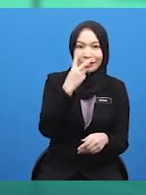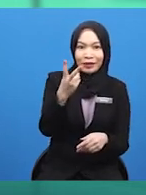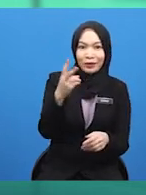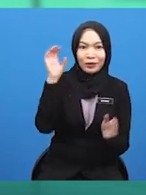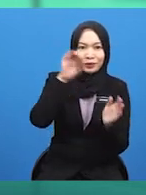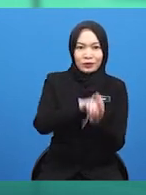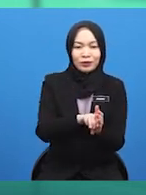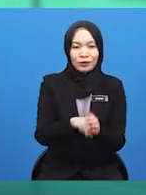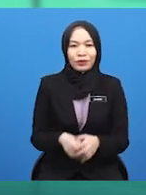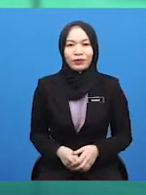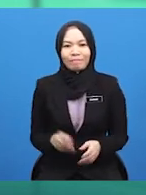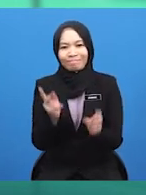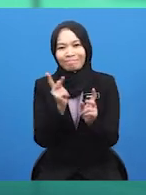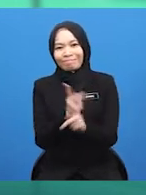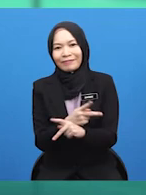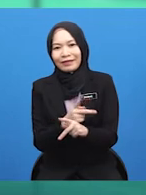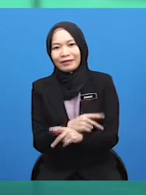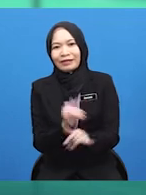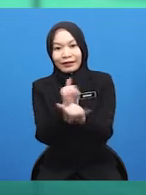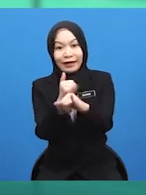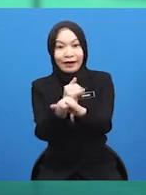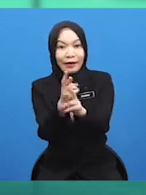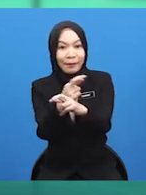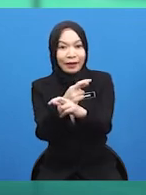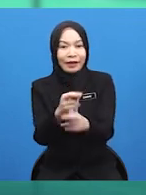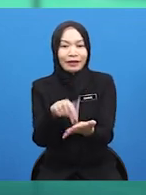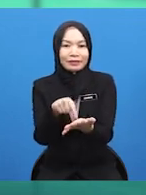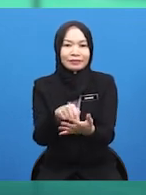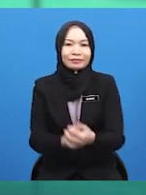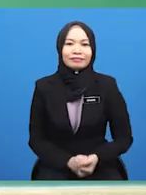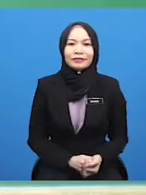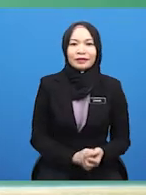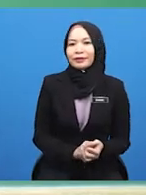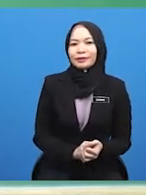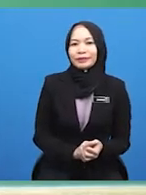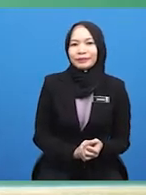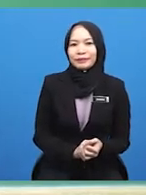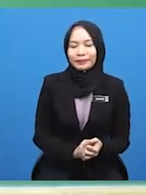karya perekaan. Saya tak sabar nak tengok contoh-contoh ni. Mesti cantik ni.